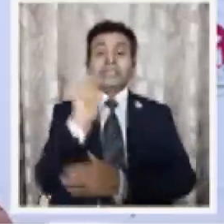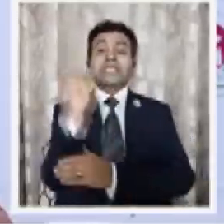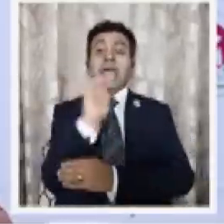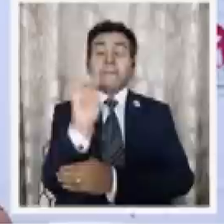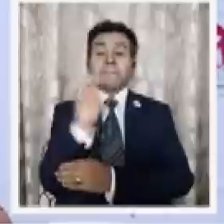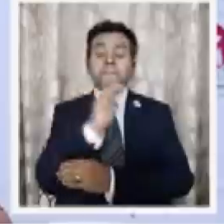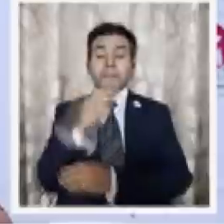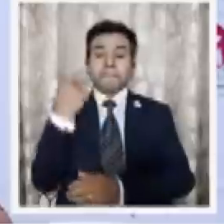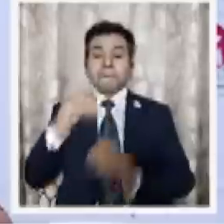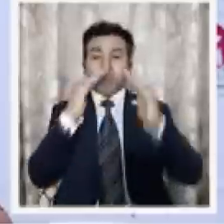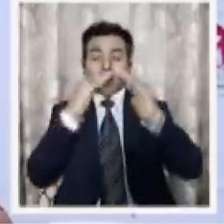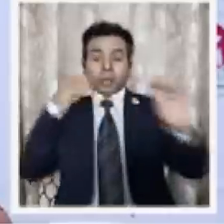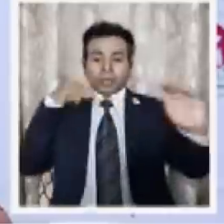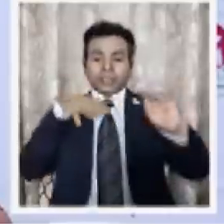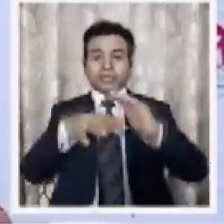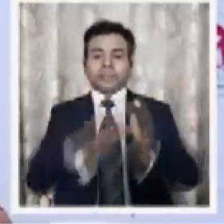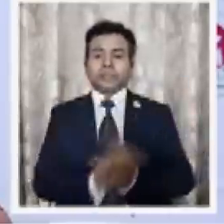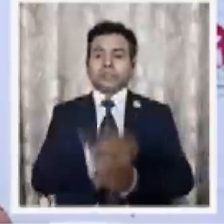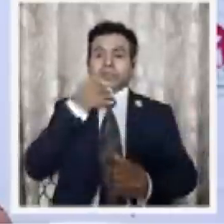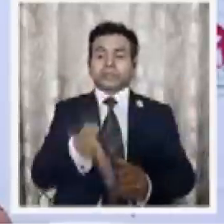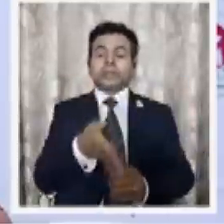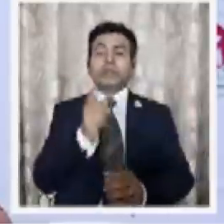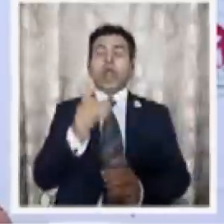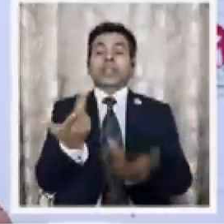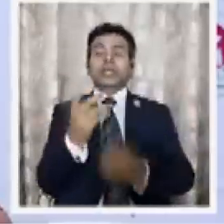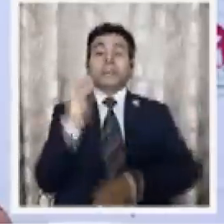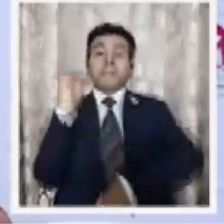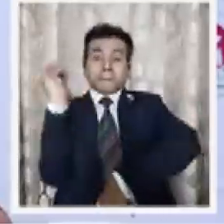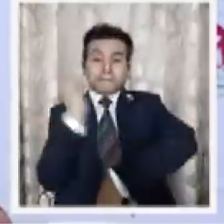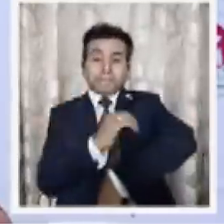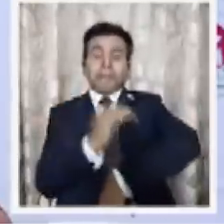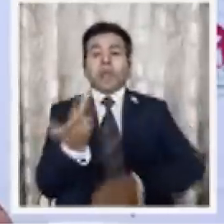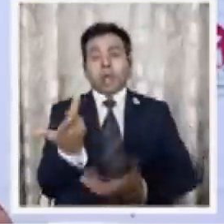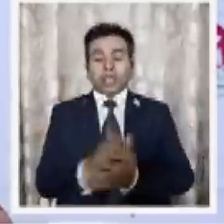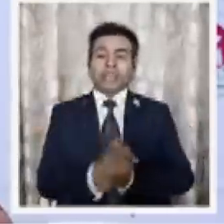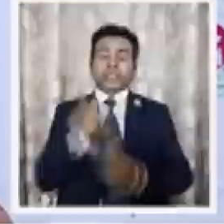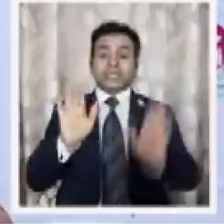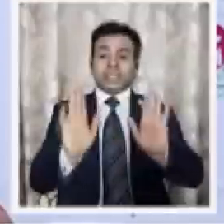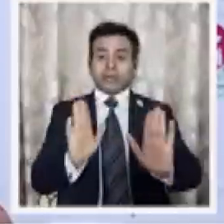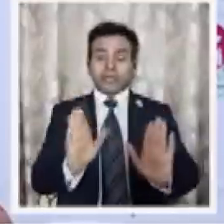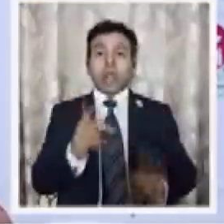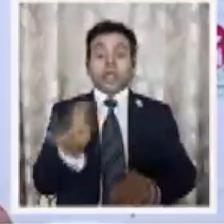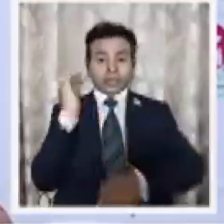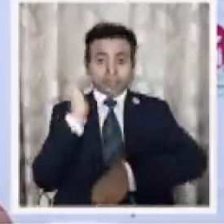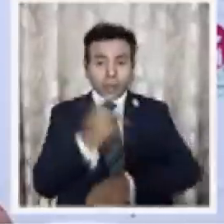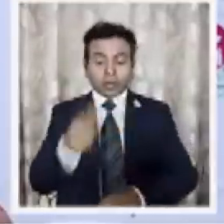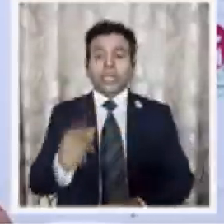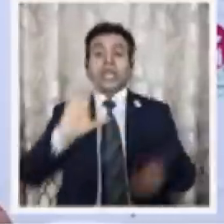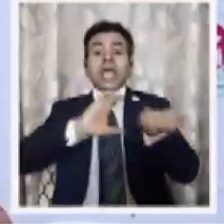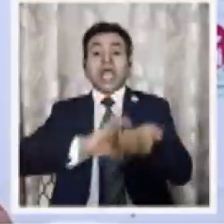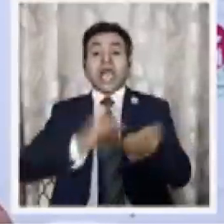থাকবেন। প্রয়োজনে আপনার এলাকার কর্মরত মেডিকেল টিমের সাথে বা স্বাস্থ্য কমিটির সাথে যোগাযোগ রক্ষা করবেন।